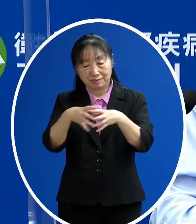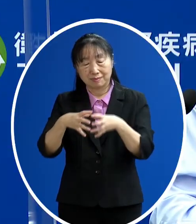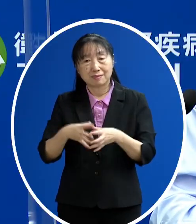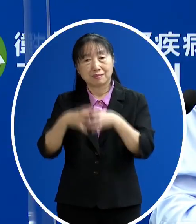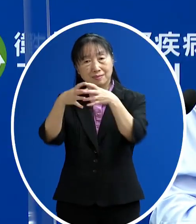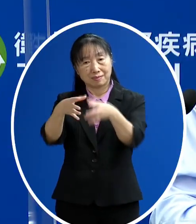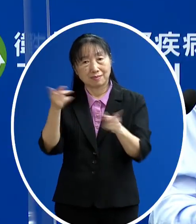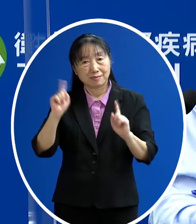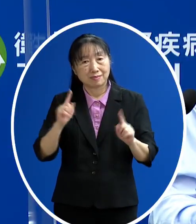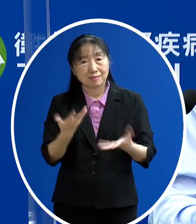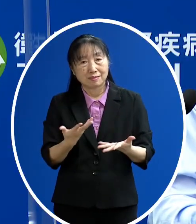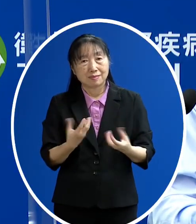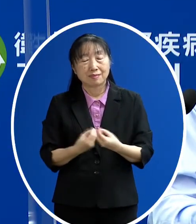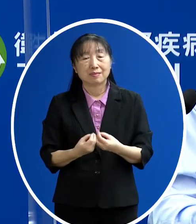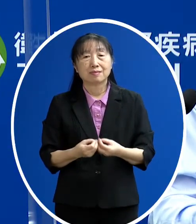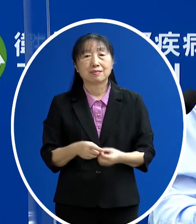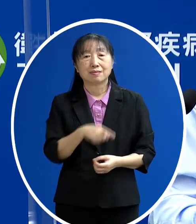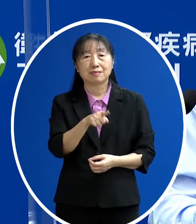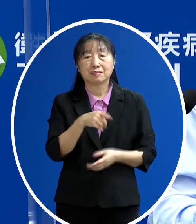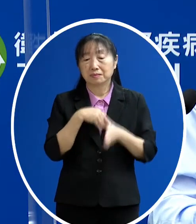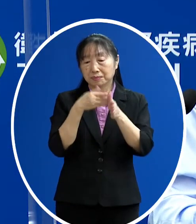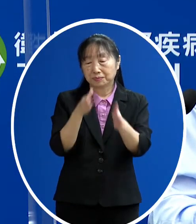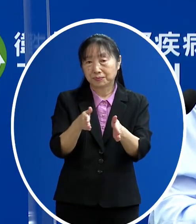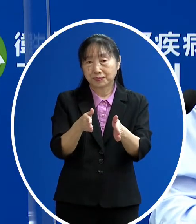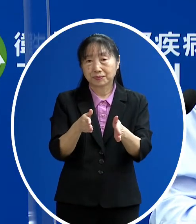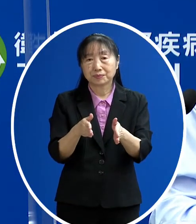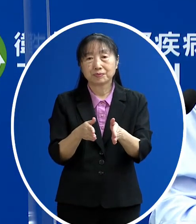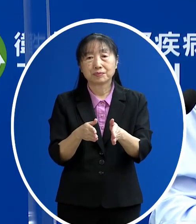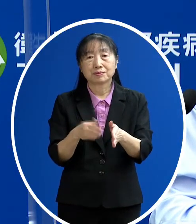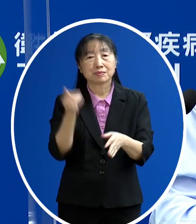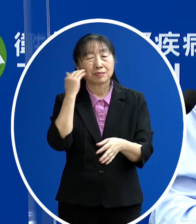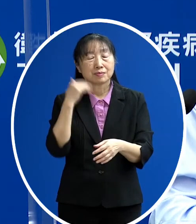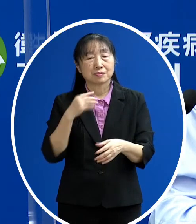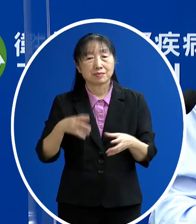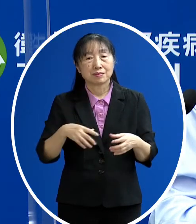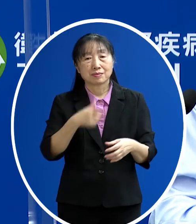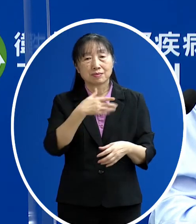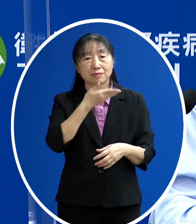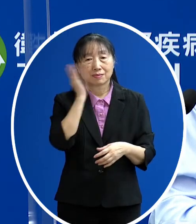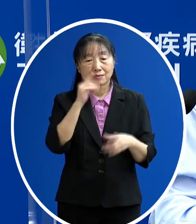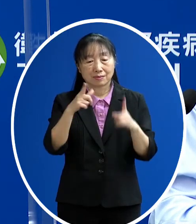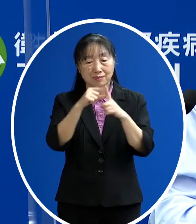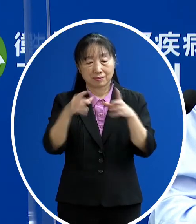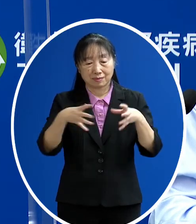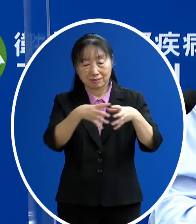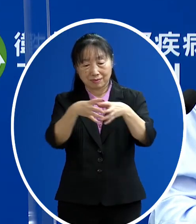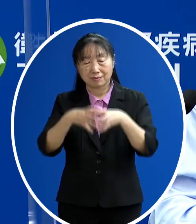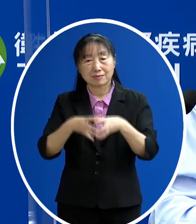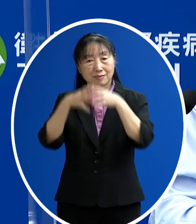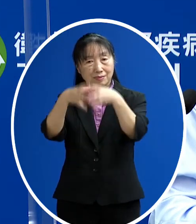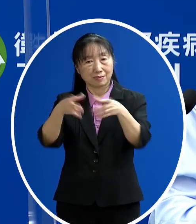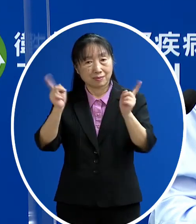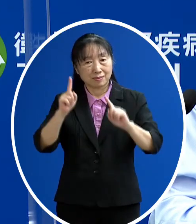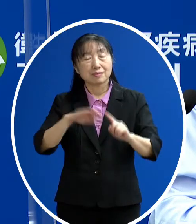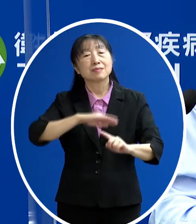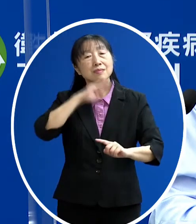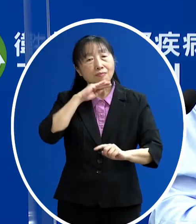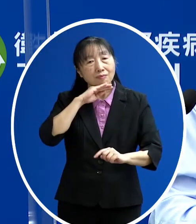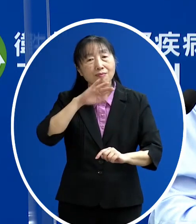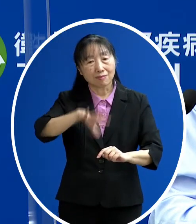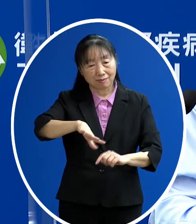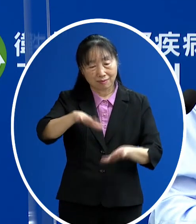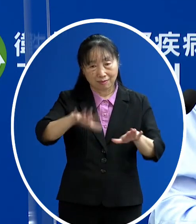整体的大概要开放这个真的要出团，那可能都是我们等到这一波商务的旅